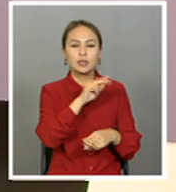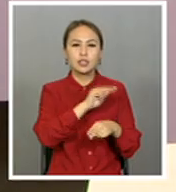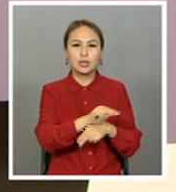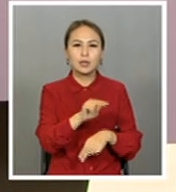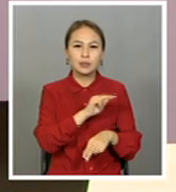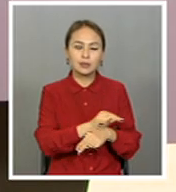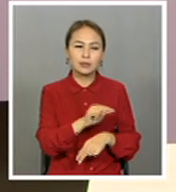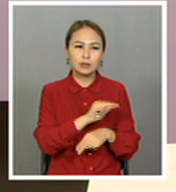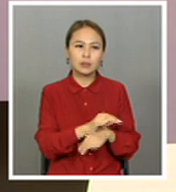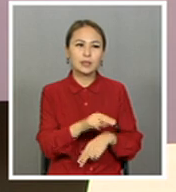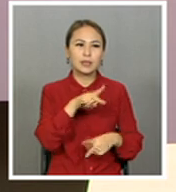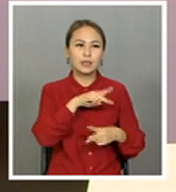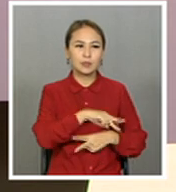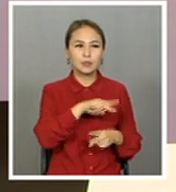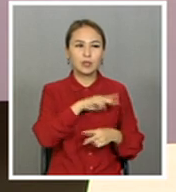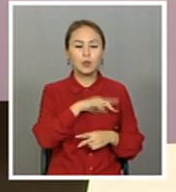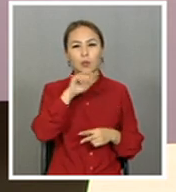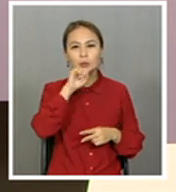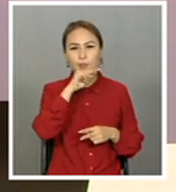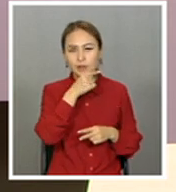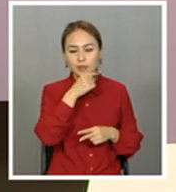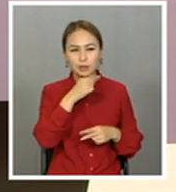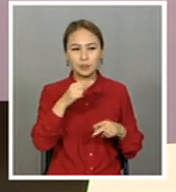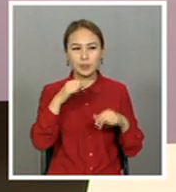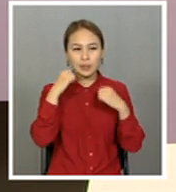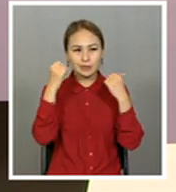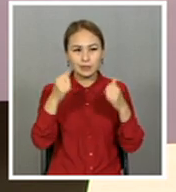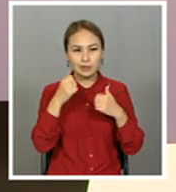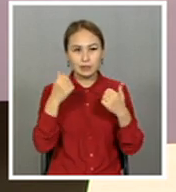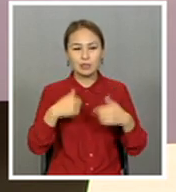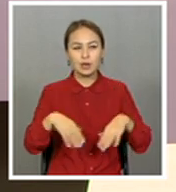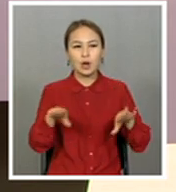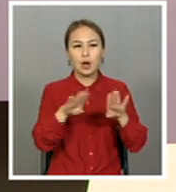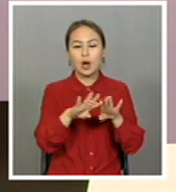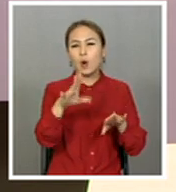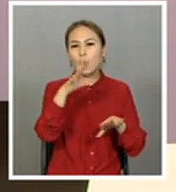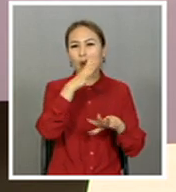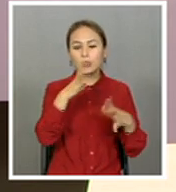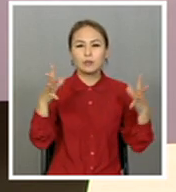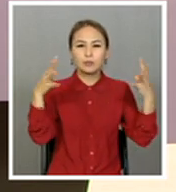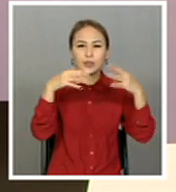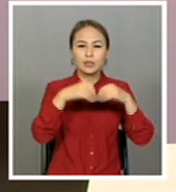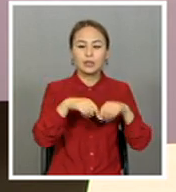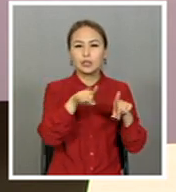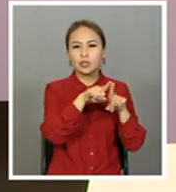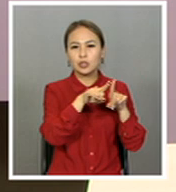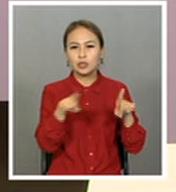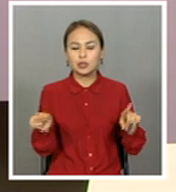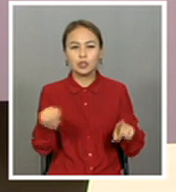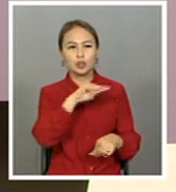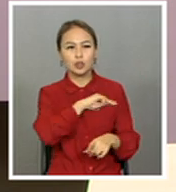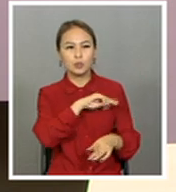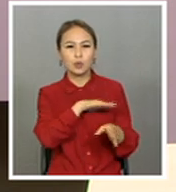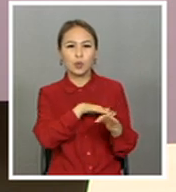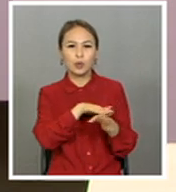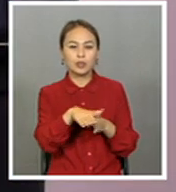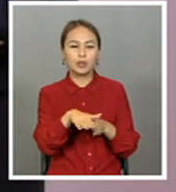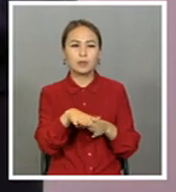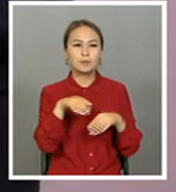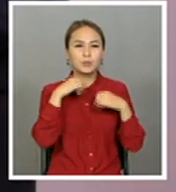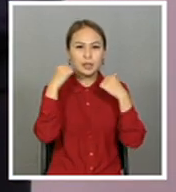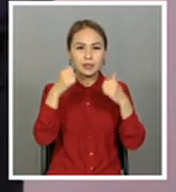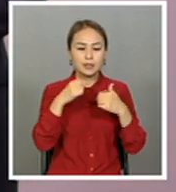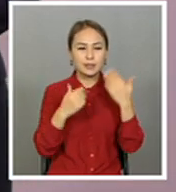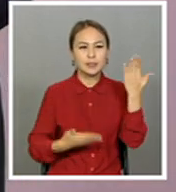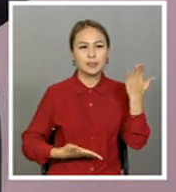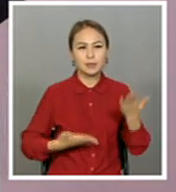шәкіртінің еңбек өнімділігі белгісіз, яғни уақыт бірлігі ішінде орындаған жұмысы белгісіз,